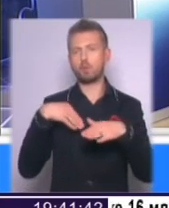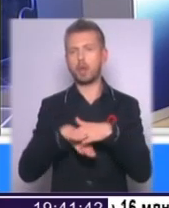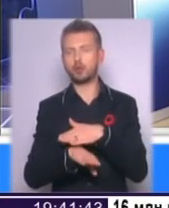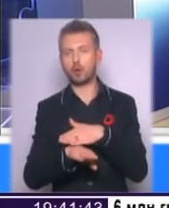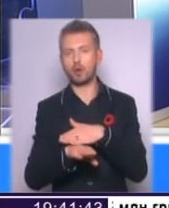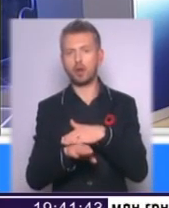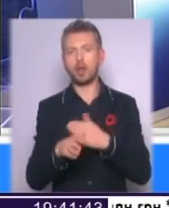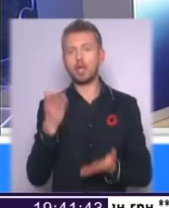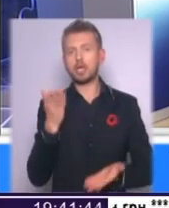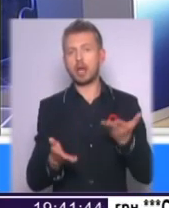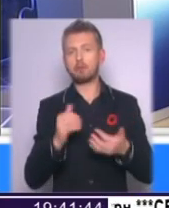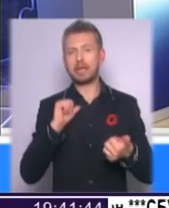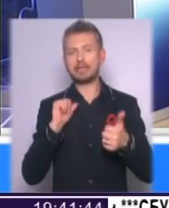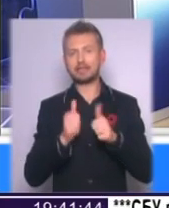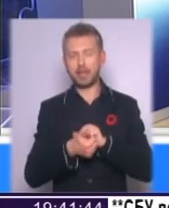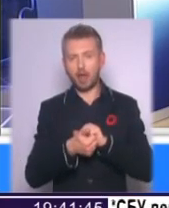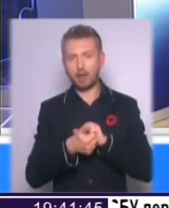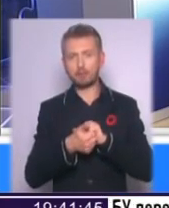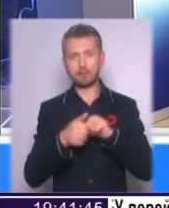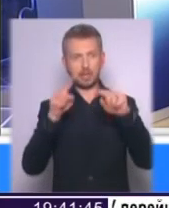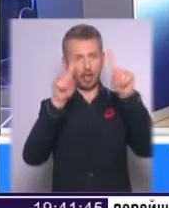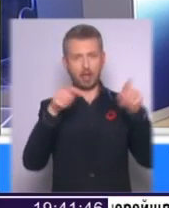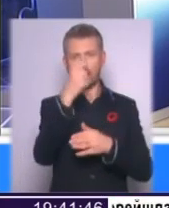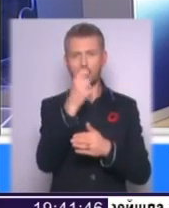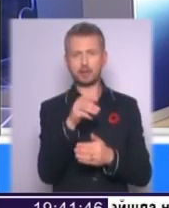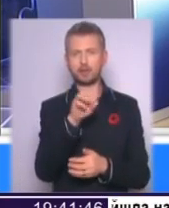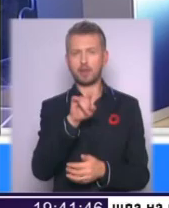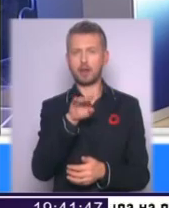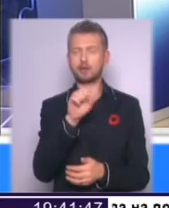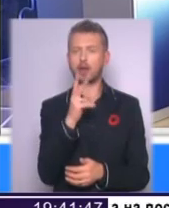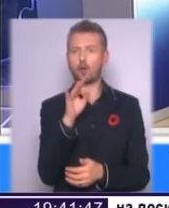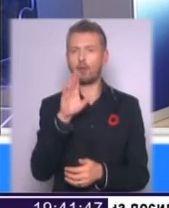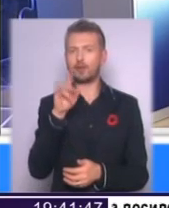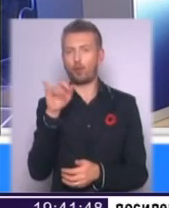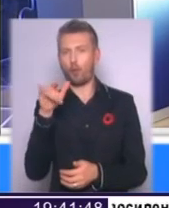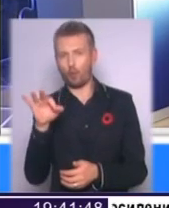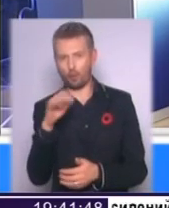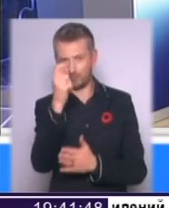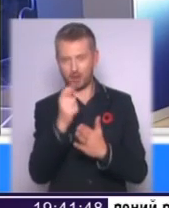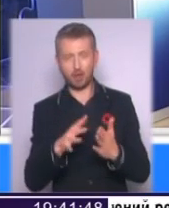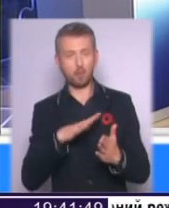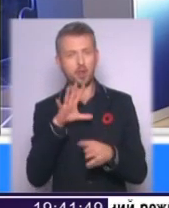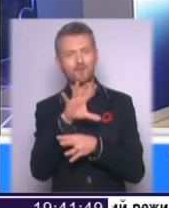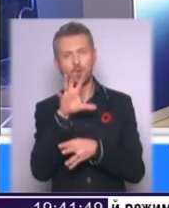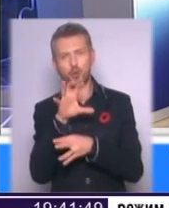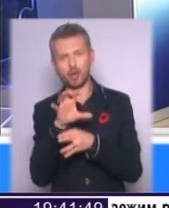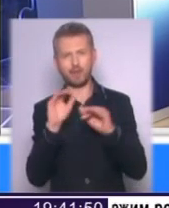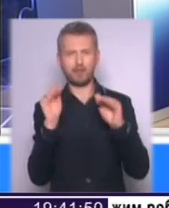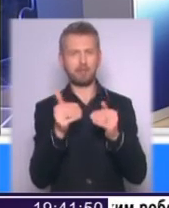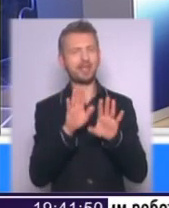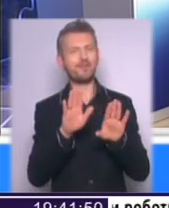Якби замість картини Анатолія Тартаковського були якісь фотографії, такі